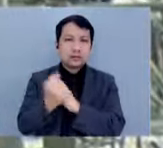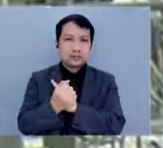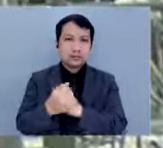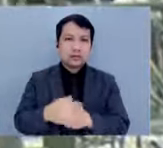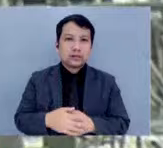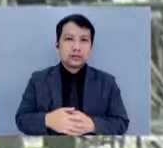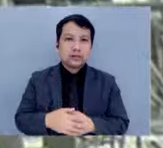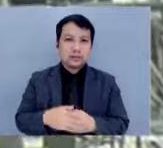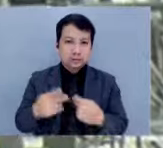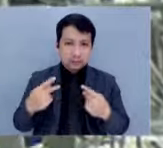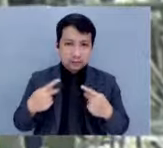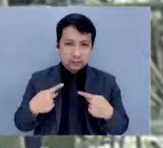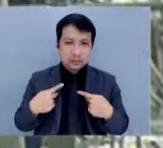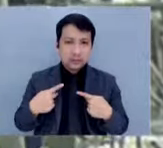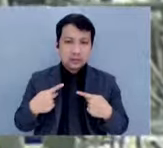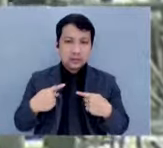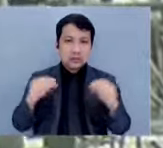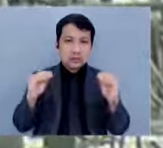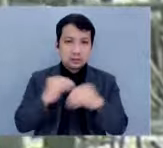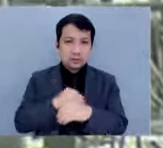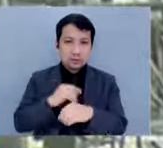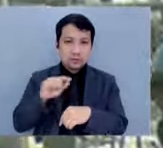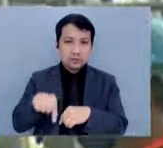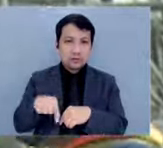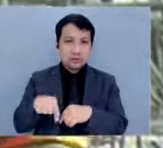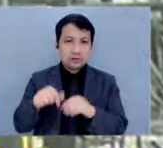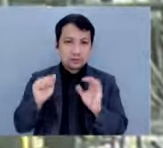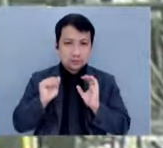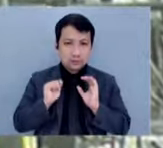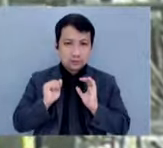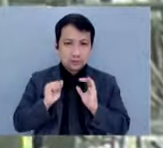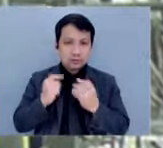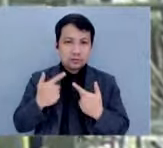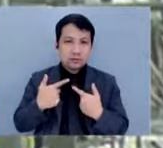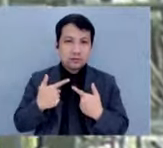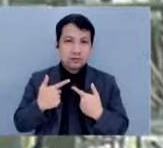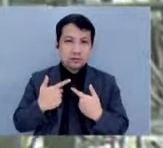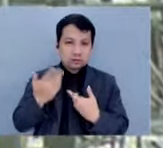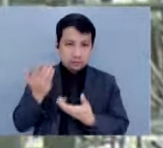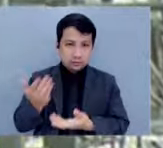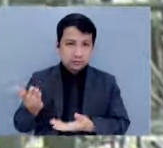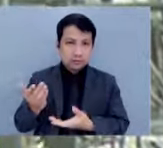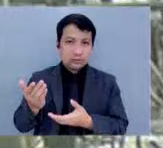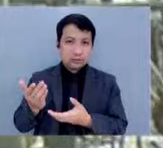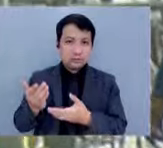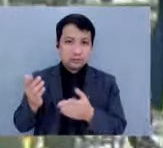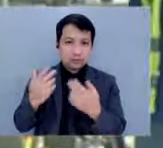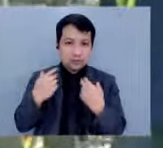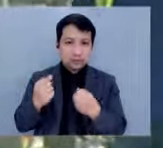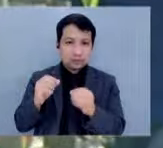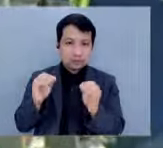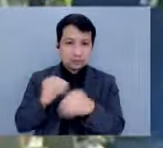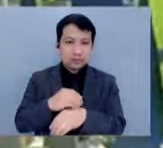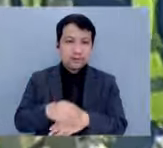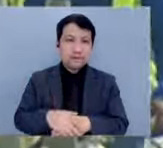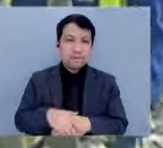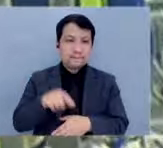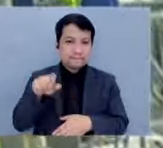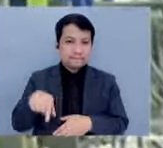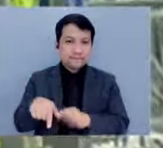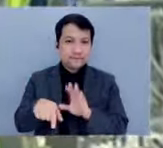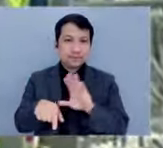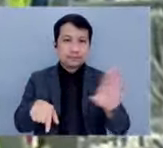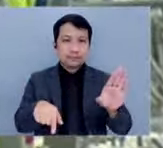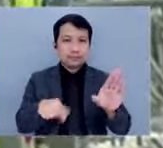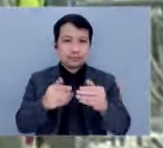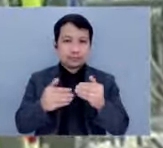Meron naman daw kasing mga opisina na air-conditioned at may naka-standby ding health officers. Dapat huwag natin